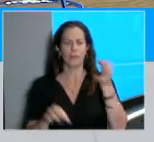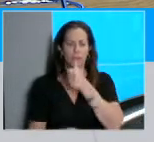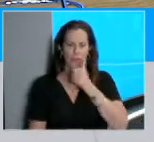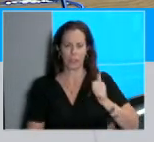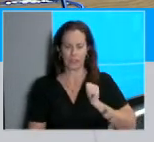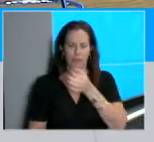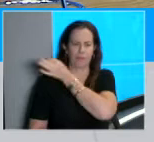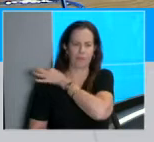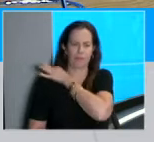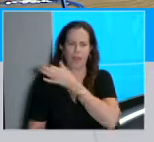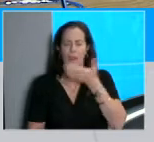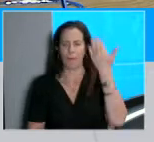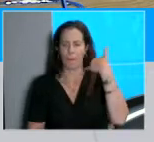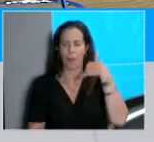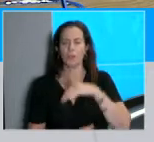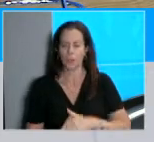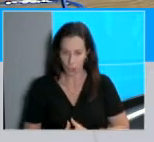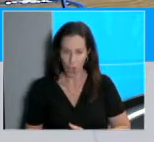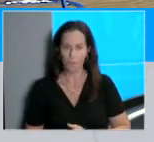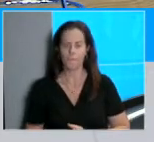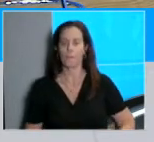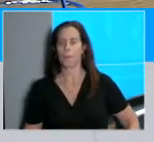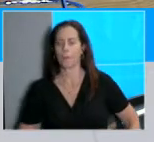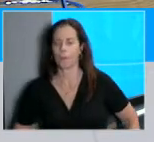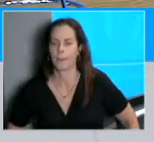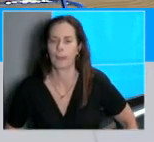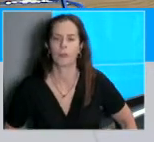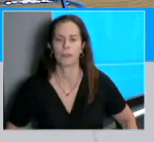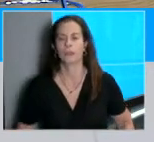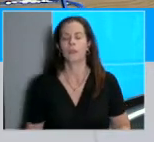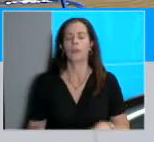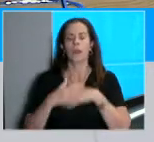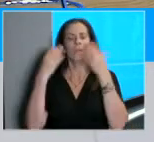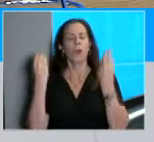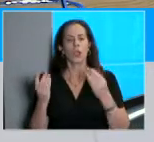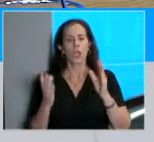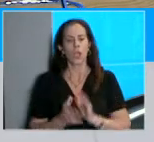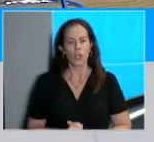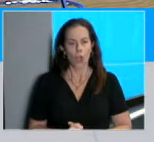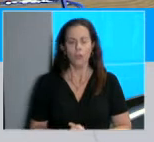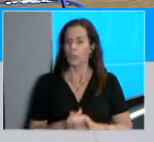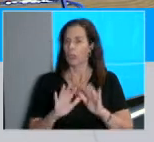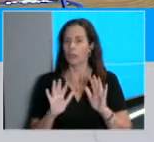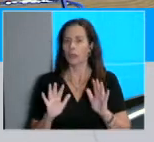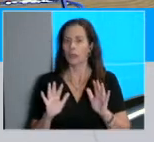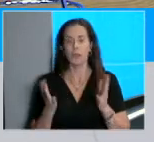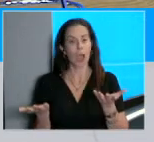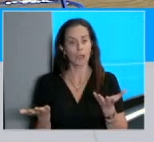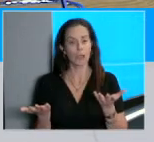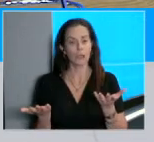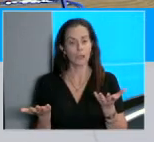מרום, לשעבר מפקד עוצבת חירם. שלום. שלום עידן, בוקר טוב. בוקר מצוין, עד כמה שניתן לומר. קודם